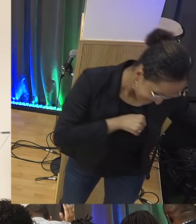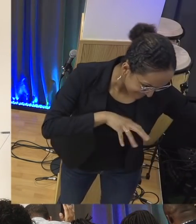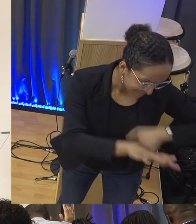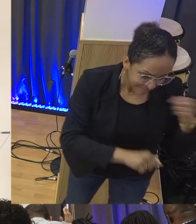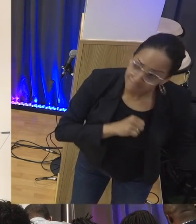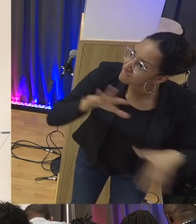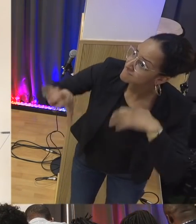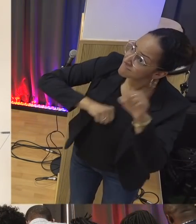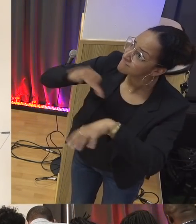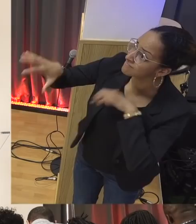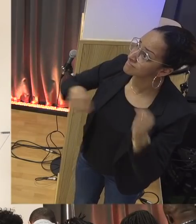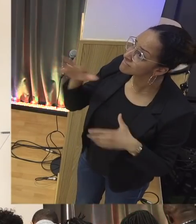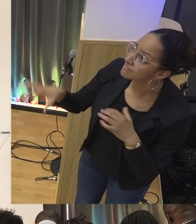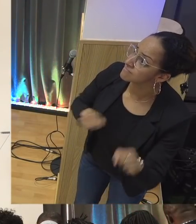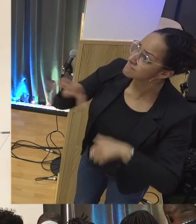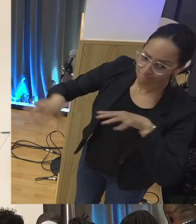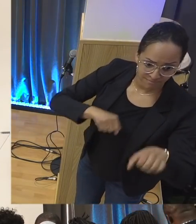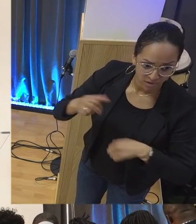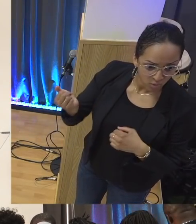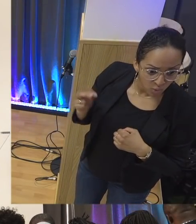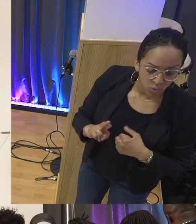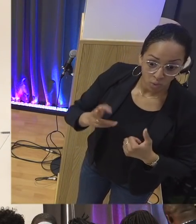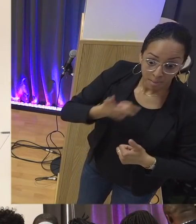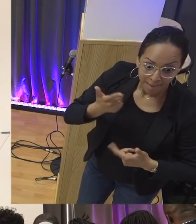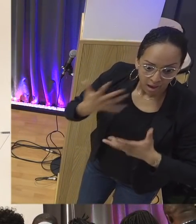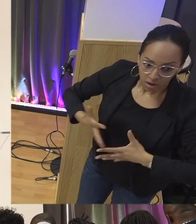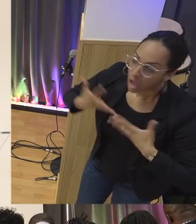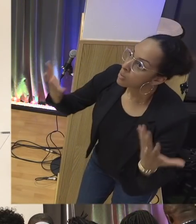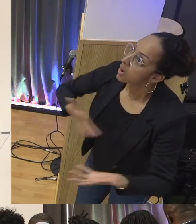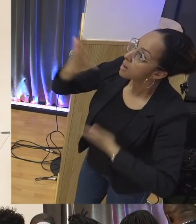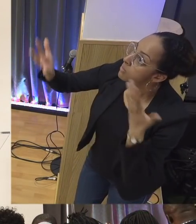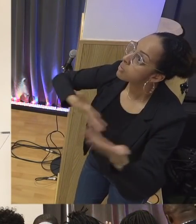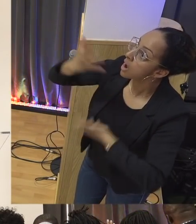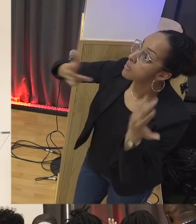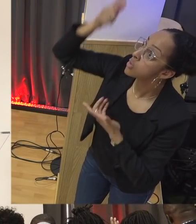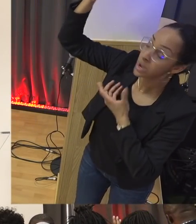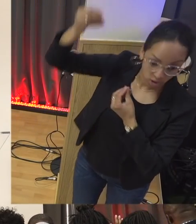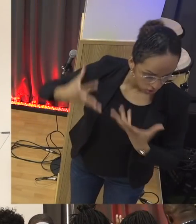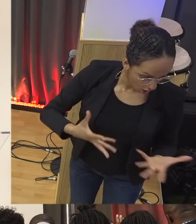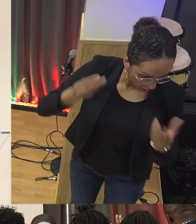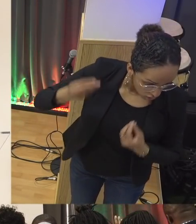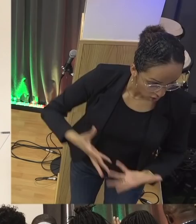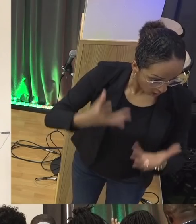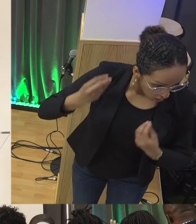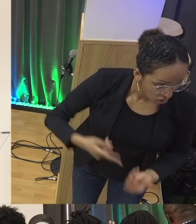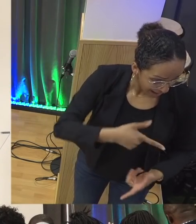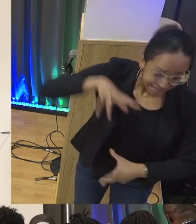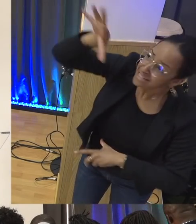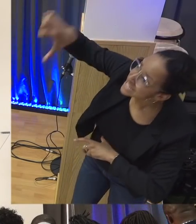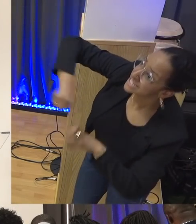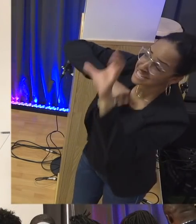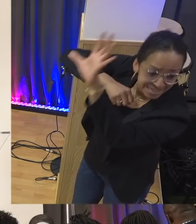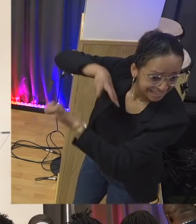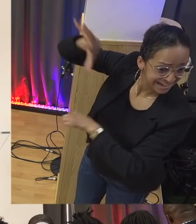face. Et reprends ces paroles d'amour que ton père t'a laissées. Ces paroles qu'il t'a données.